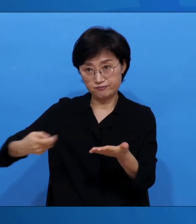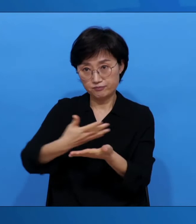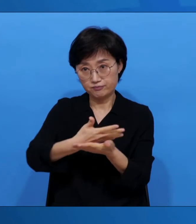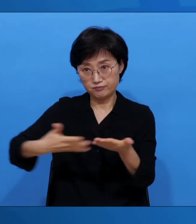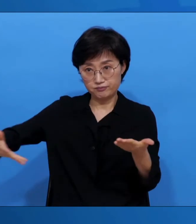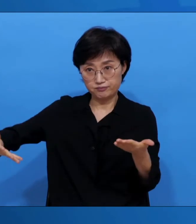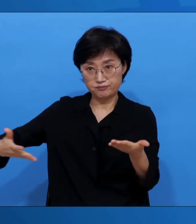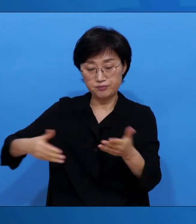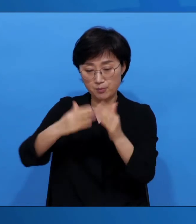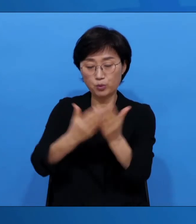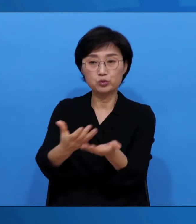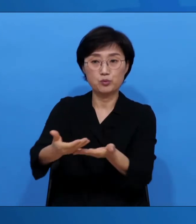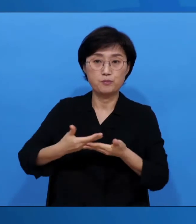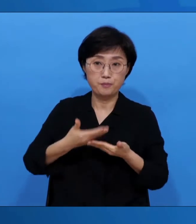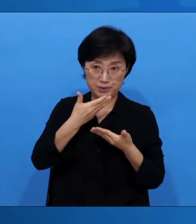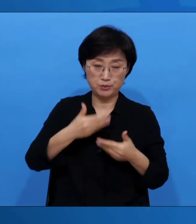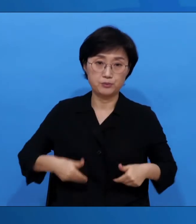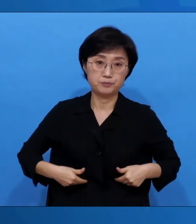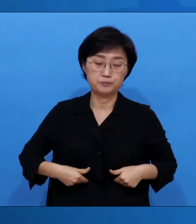보내야 합니다.